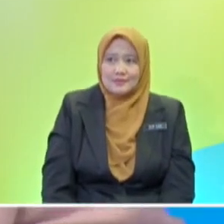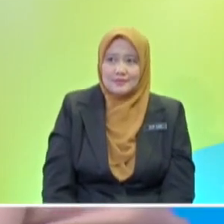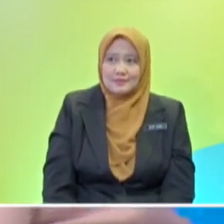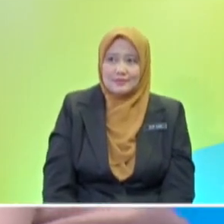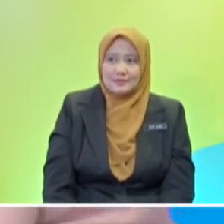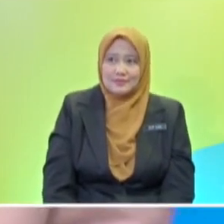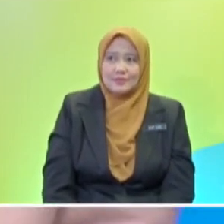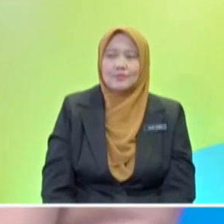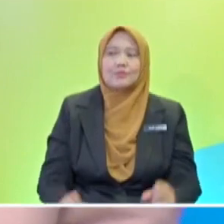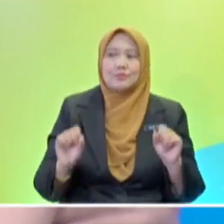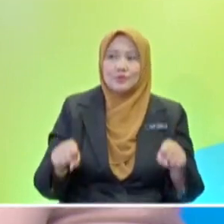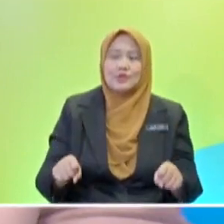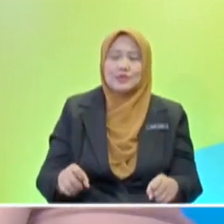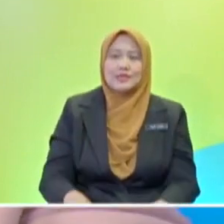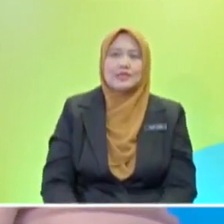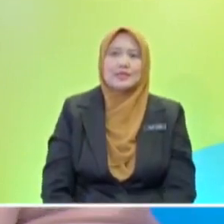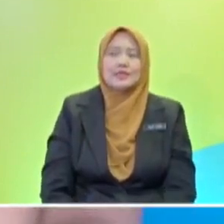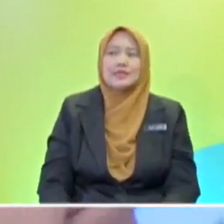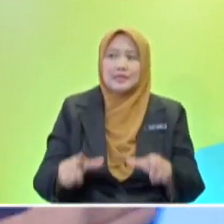jadikan bekas pensil